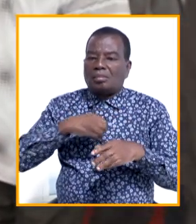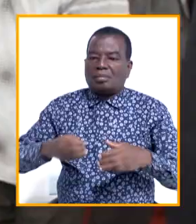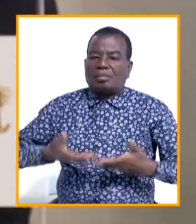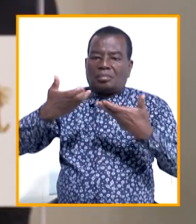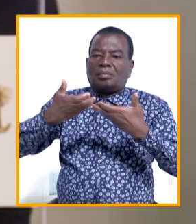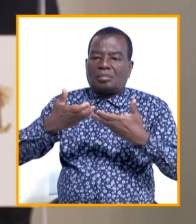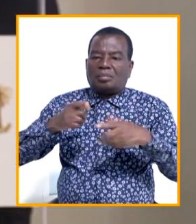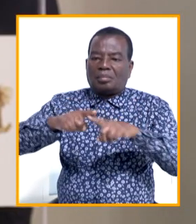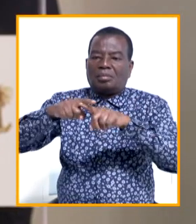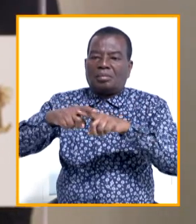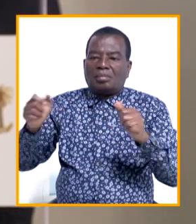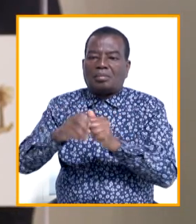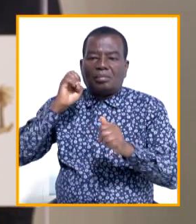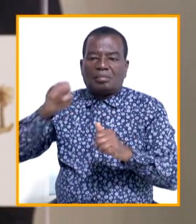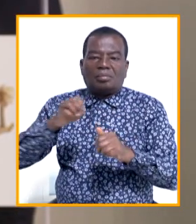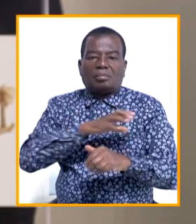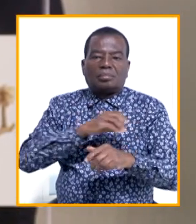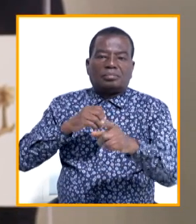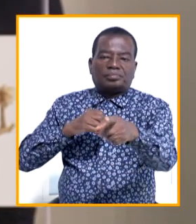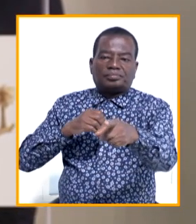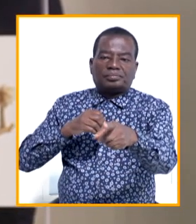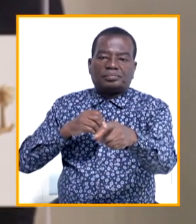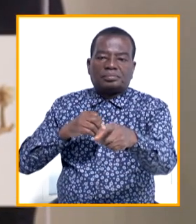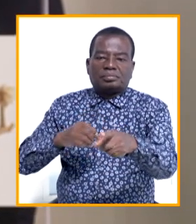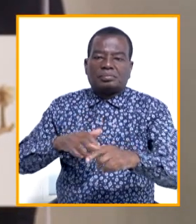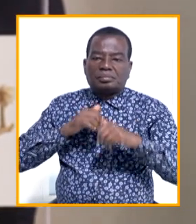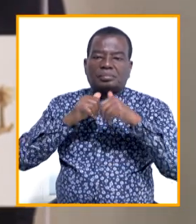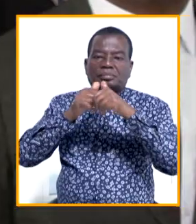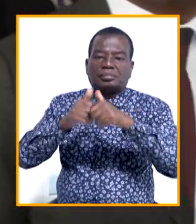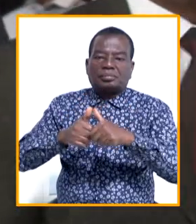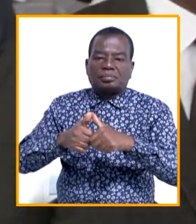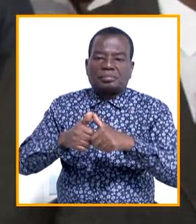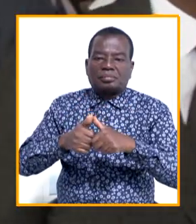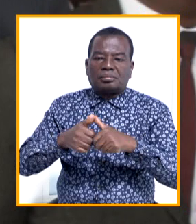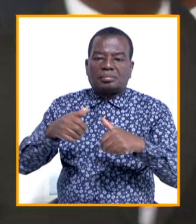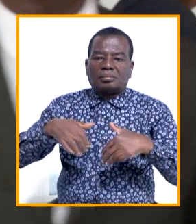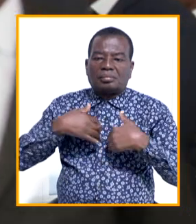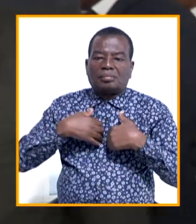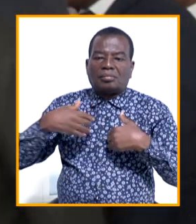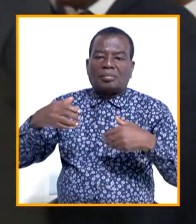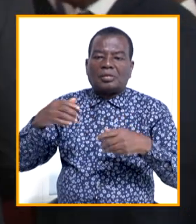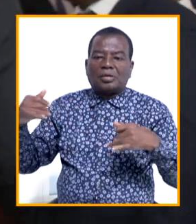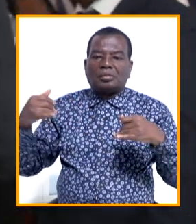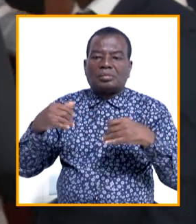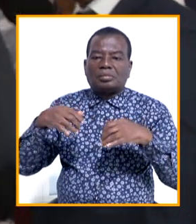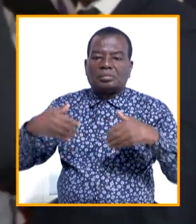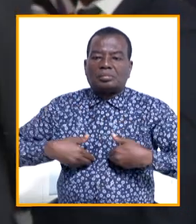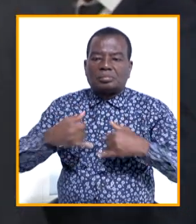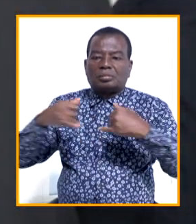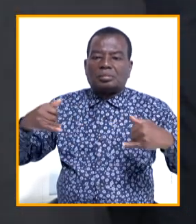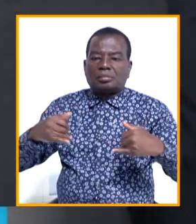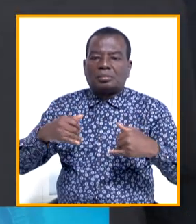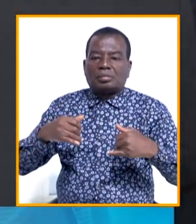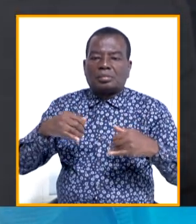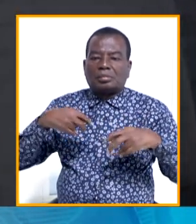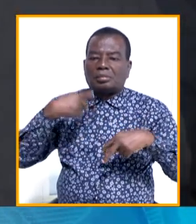relever les défis avec elle akuba Angola prix du meilleur restaurant dabali Express c'est une jeune chaîne qui a aujourd'hui seulement